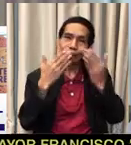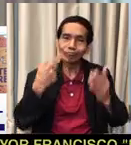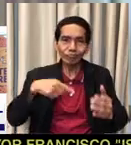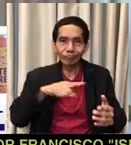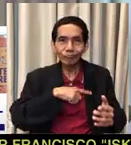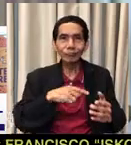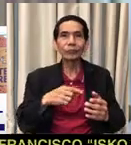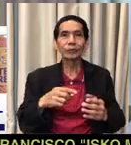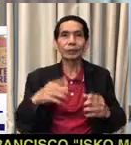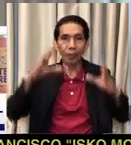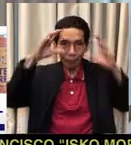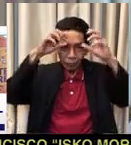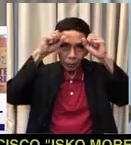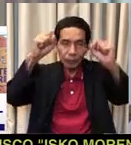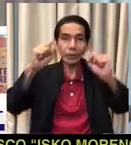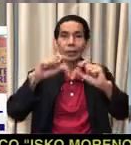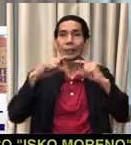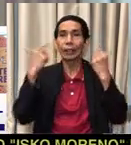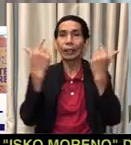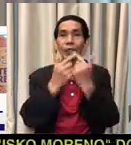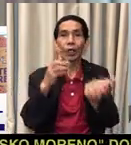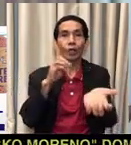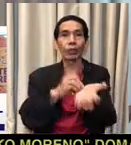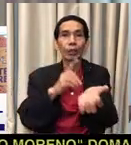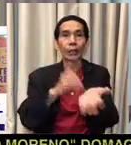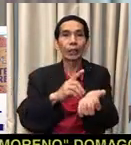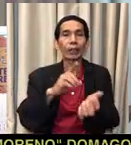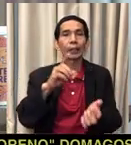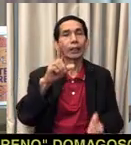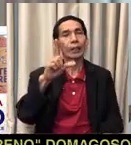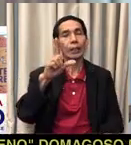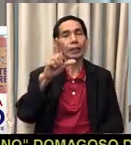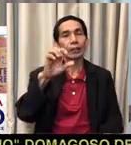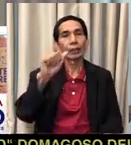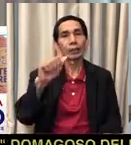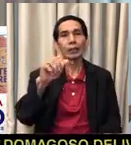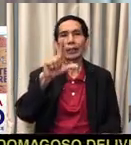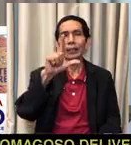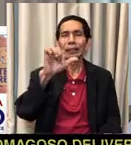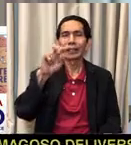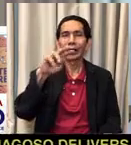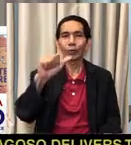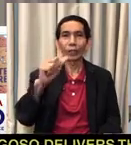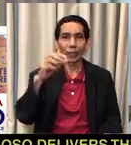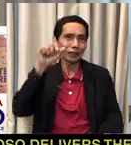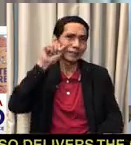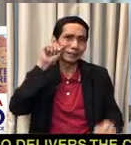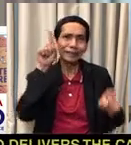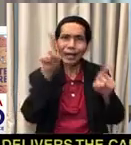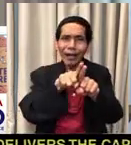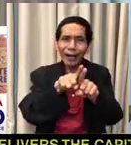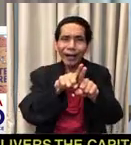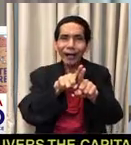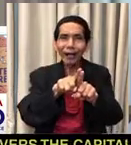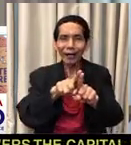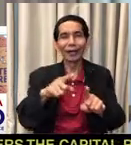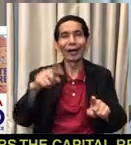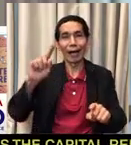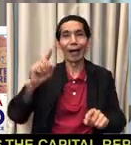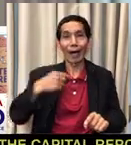sa Liga President na si Dr. Lay Lacuna. Kapatid mo ba yun? Ang presidente.